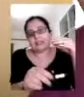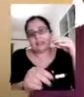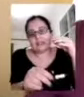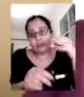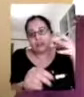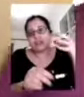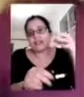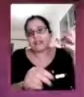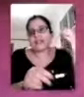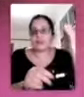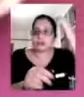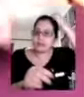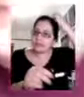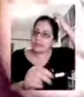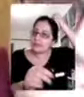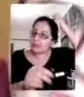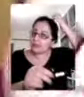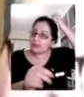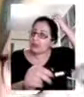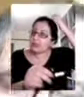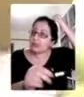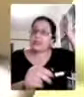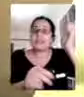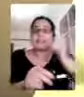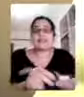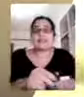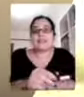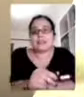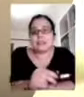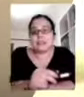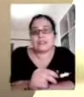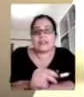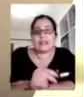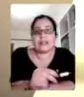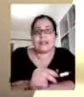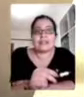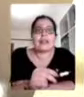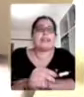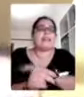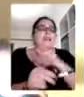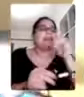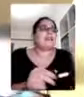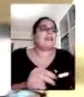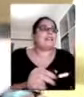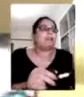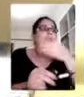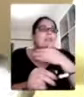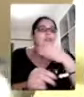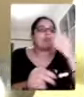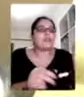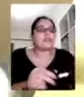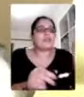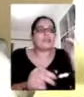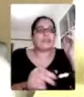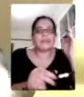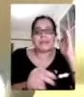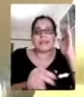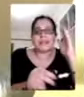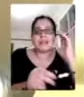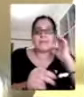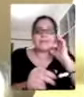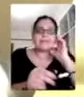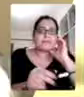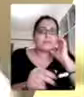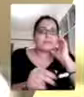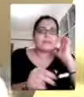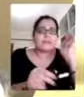sayıda bolca teneke tütün bulmanız mümkün. Buna İskandinav tütünleri de dahil. Yani Dento Bakasu, Osu Busu hepsi